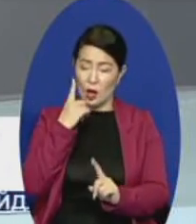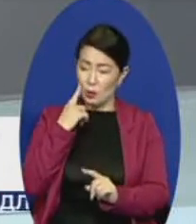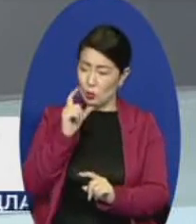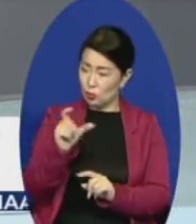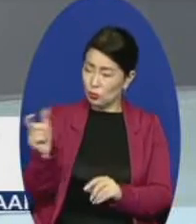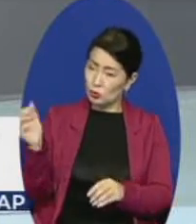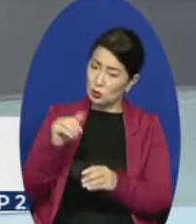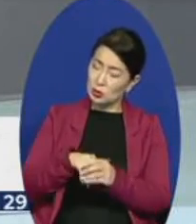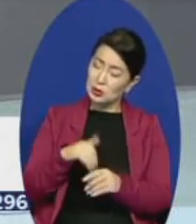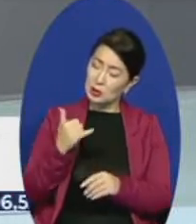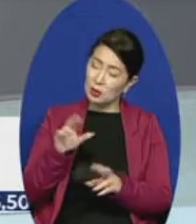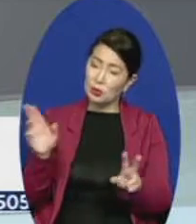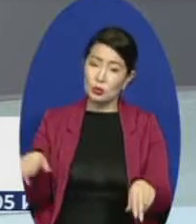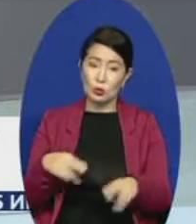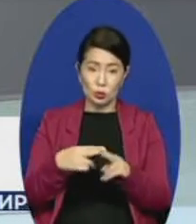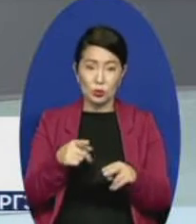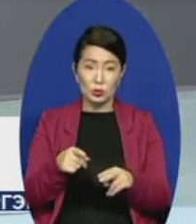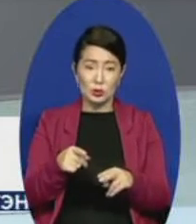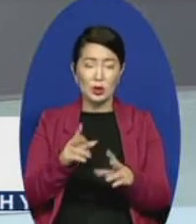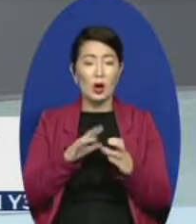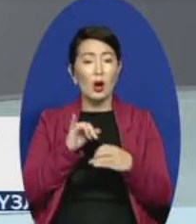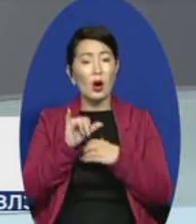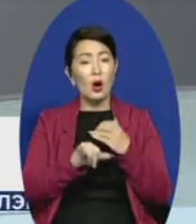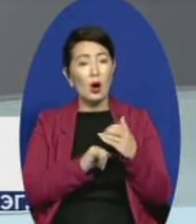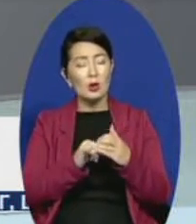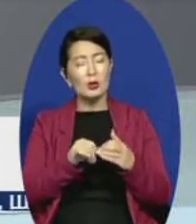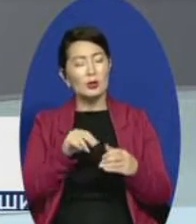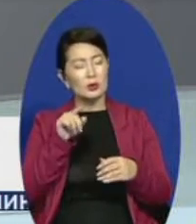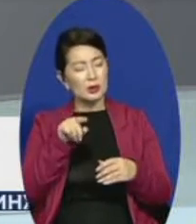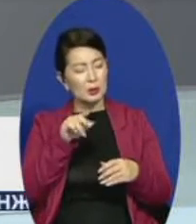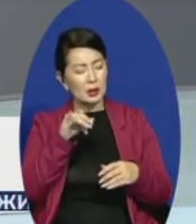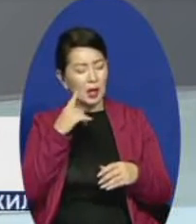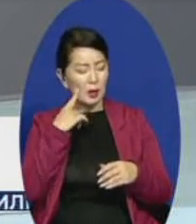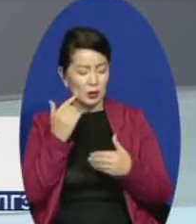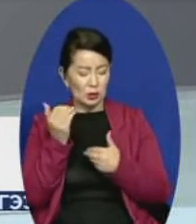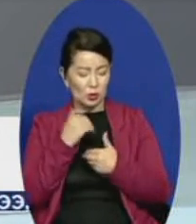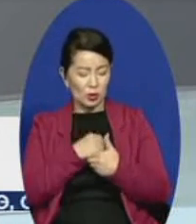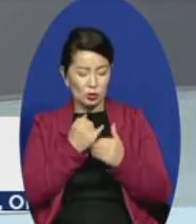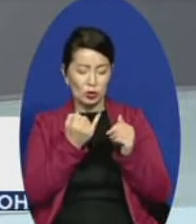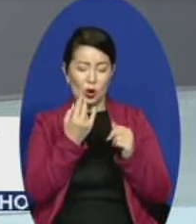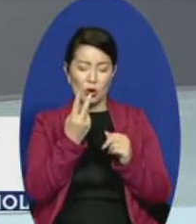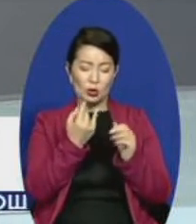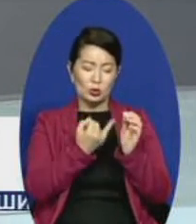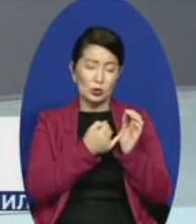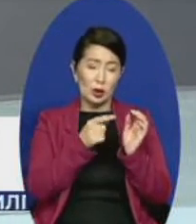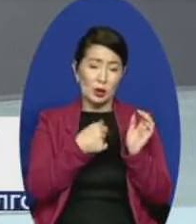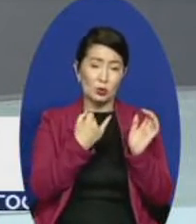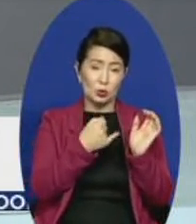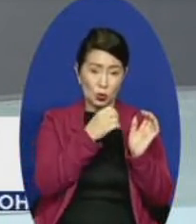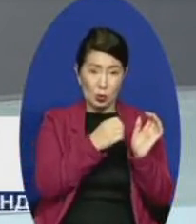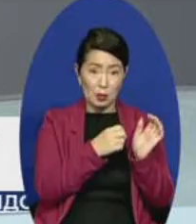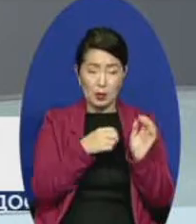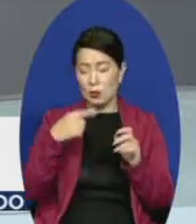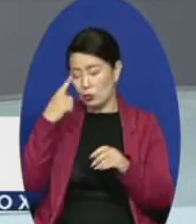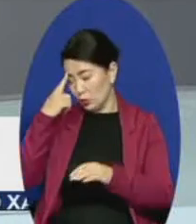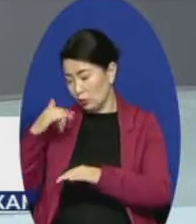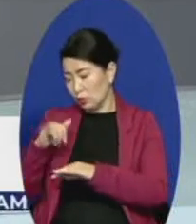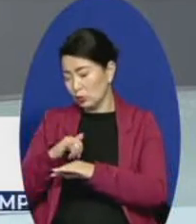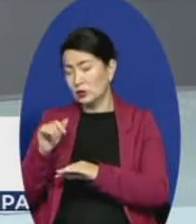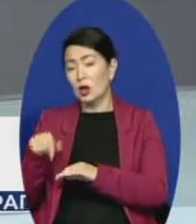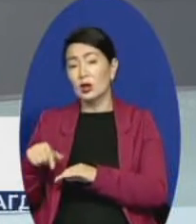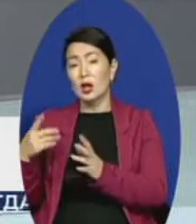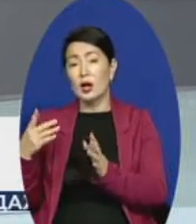орны эмэгтэйчүүдийн оролцоог дүгнэгэ. Олон улсын парламентэд эмэгтэйчүүдийн оролцоо дунджаар 26.6% байдаг бол манай